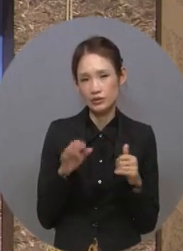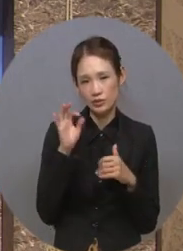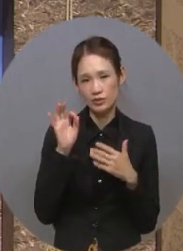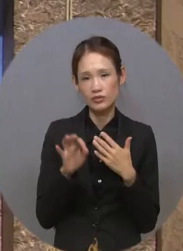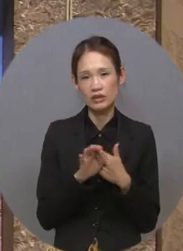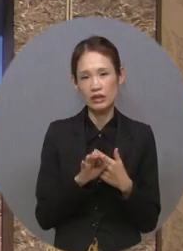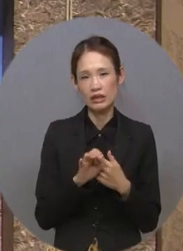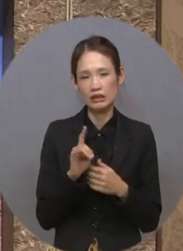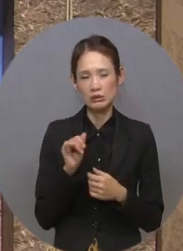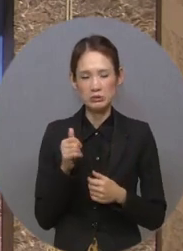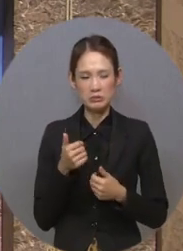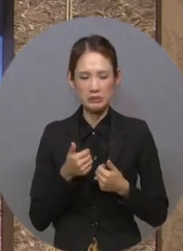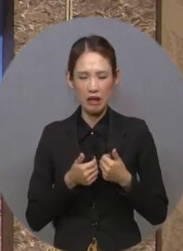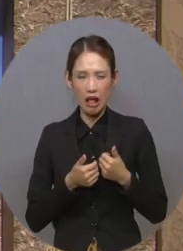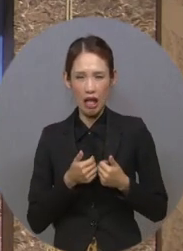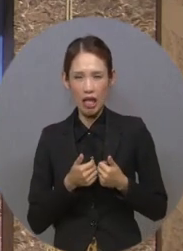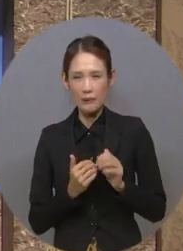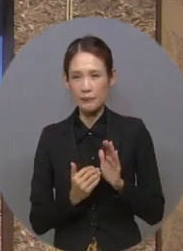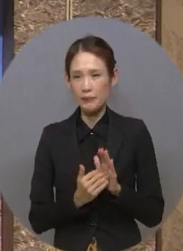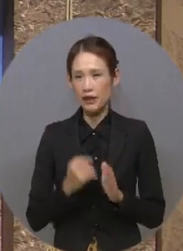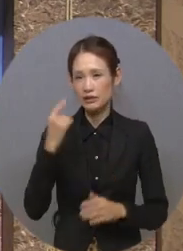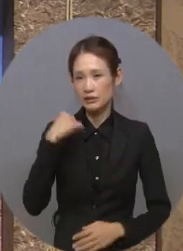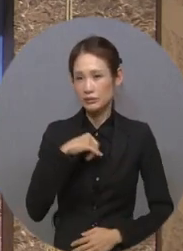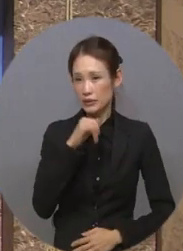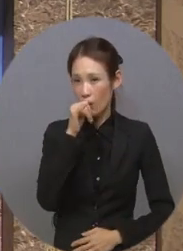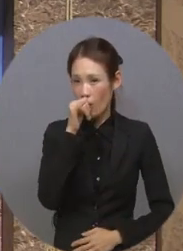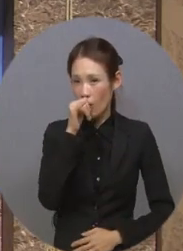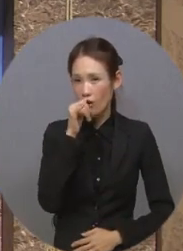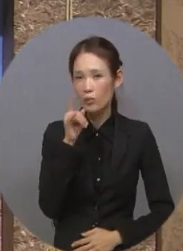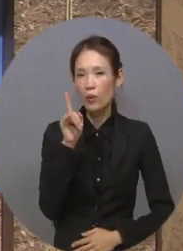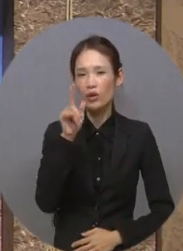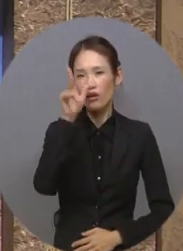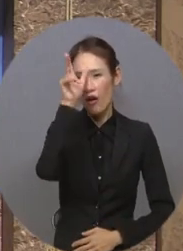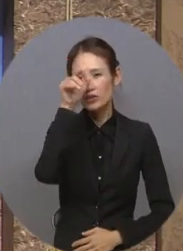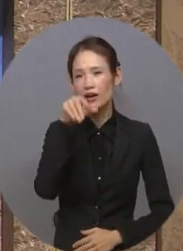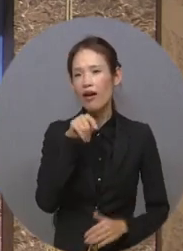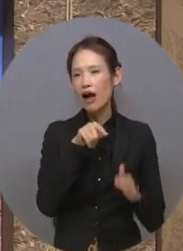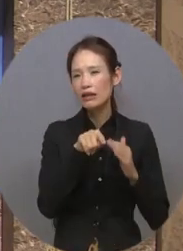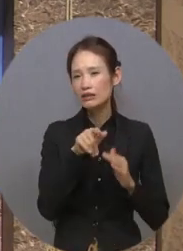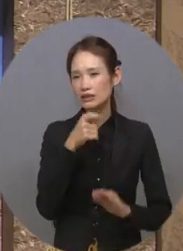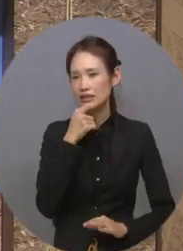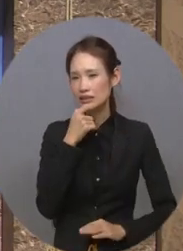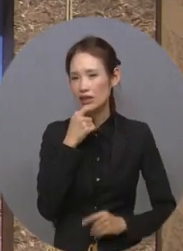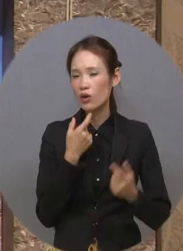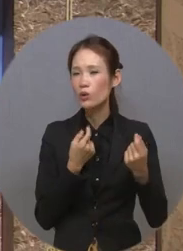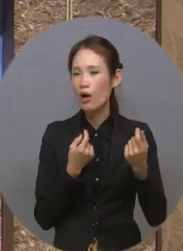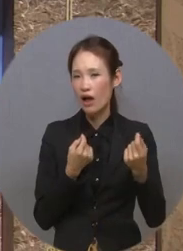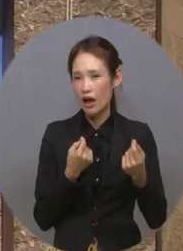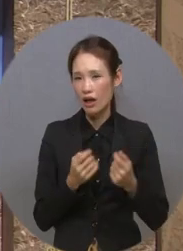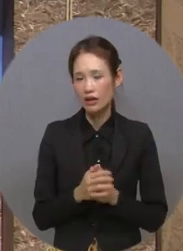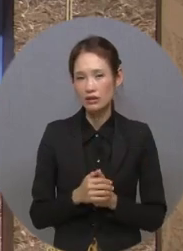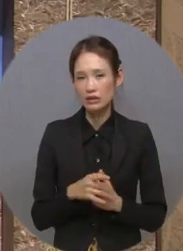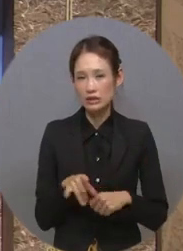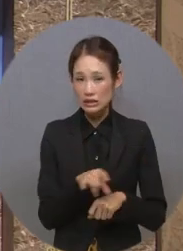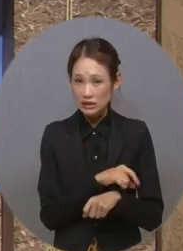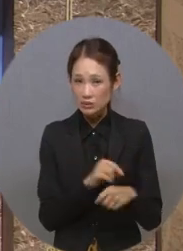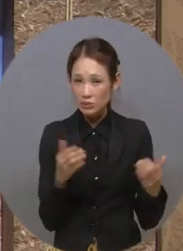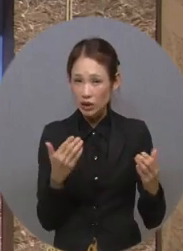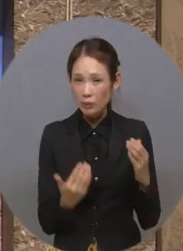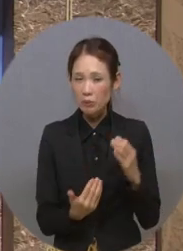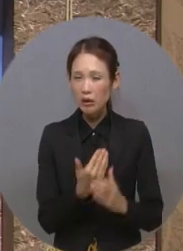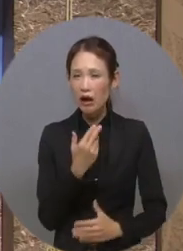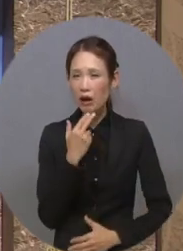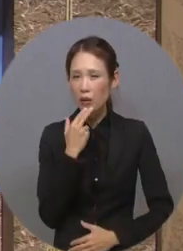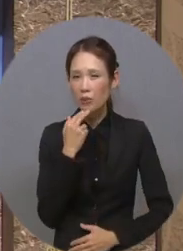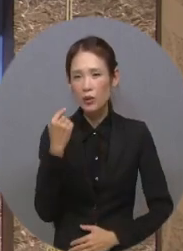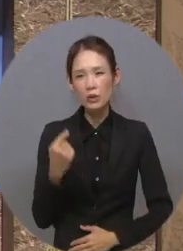괜히 거부감을 느끼잖아요. 예. 네, 뭐 이렇게 경찰서 가는 거 싫어하듯이 네. 의회나 어떤 시청에도 보면 특별한 일이 아니면 안 올라